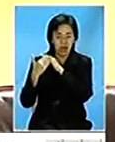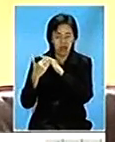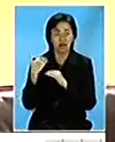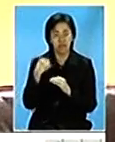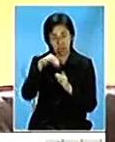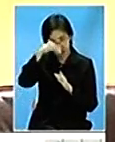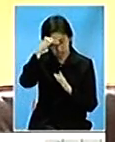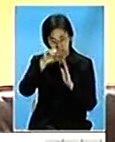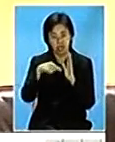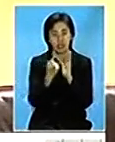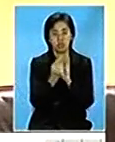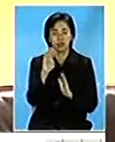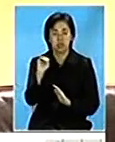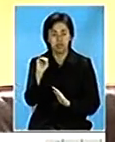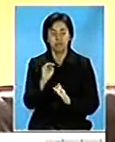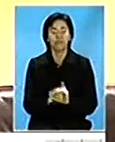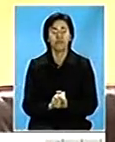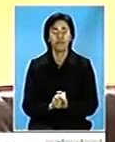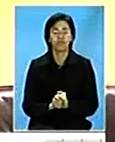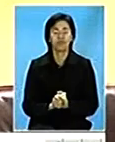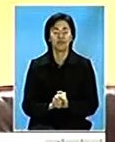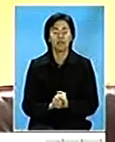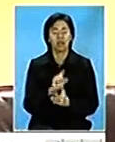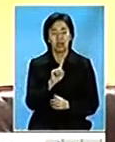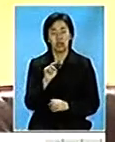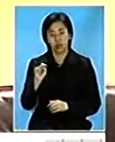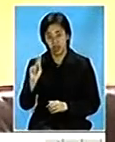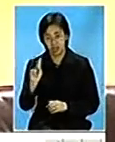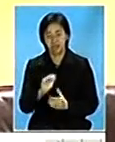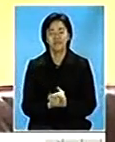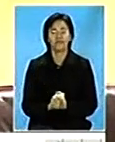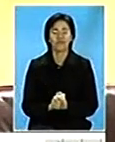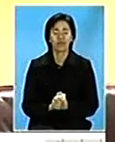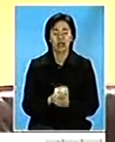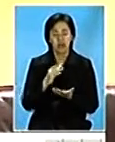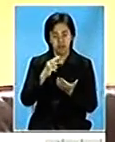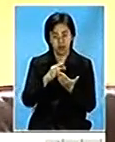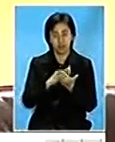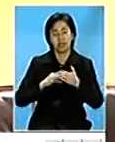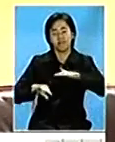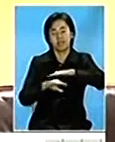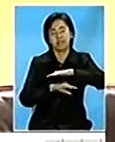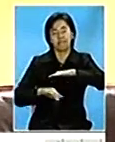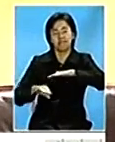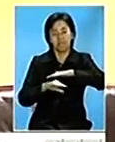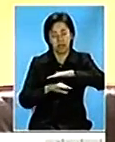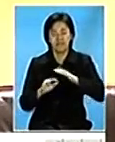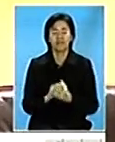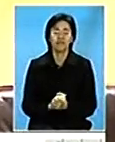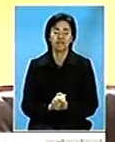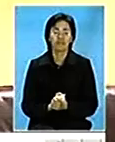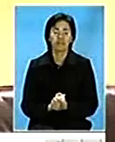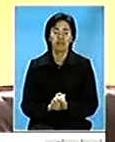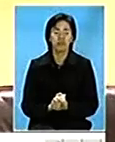ชั่วโมงก็จะต่อ1หน่วยกิจนะครับซึ่งเป็นวิชาพื้นฐานทั้งสิ้นและก็ส่วนหนึ่